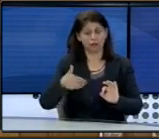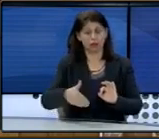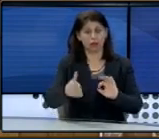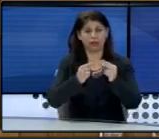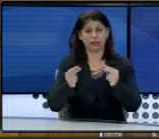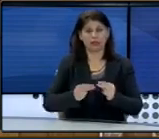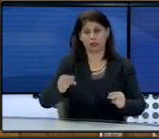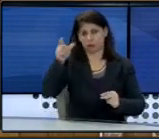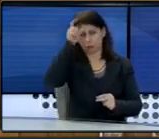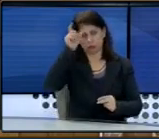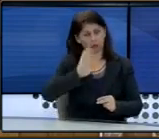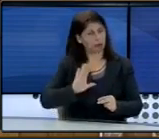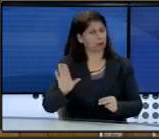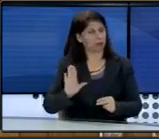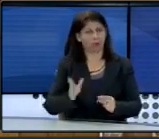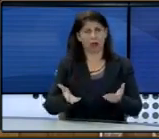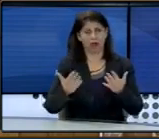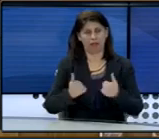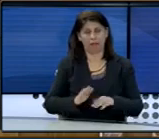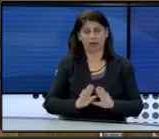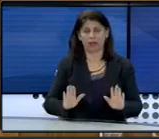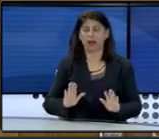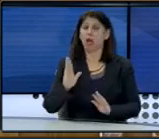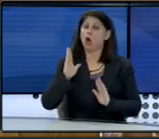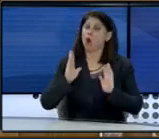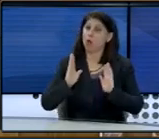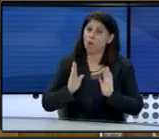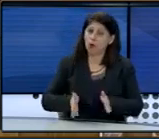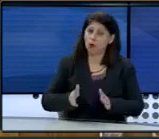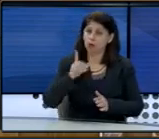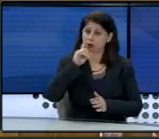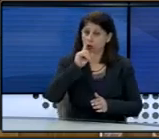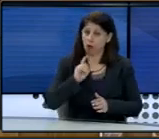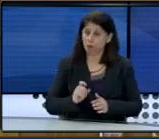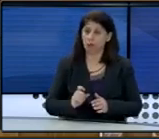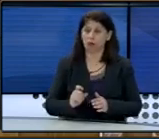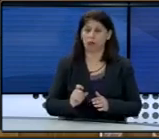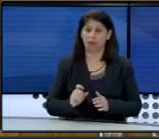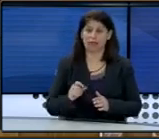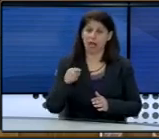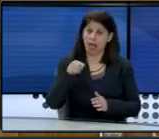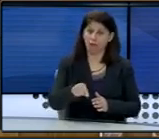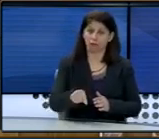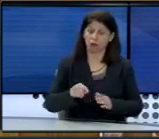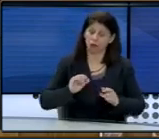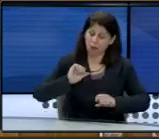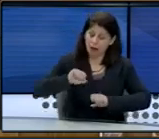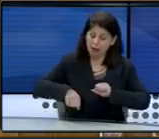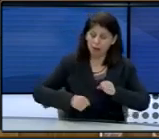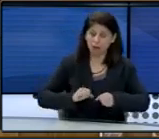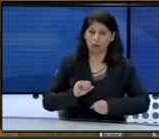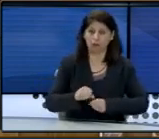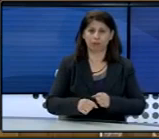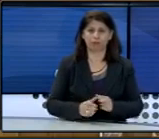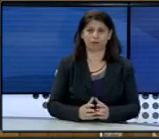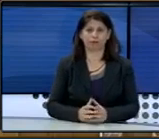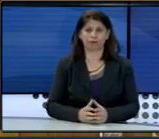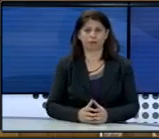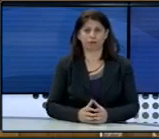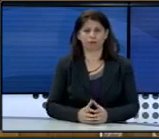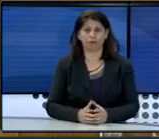με την Τουρκία. Μπορούν όμως, και οφείλουμε αυτό να το παλεύουμε,